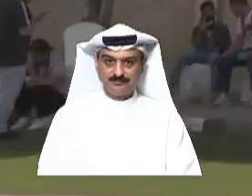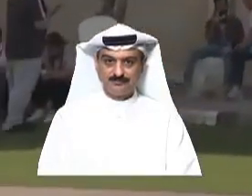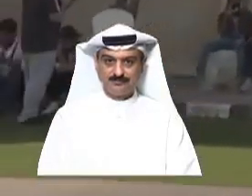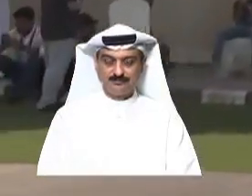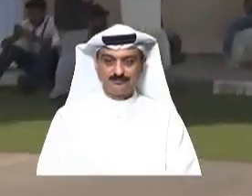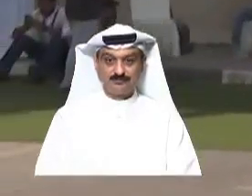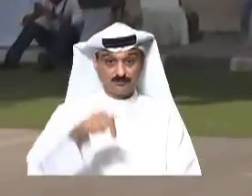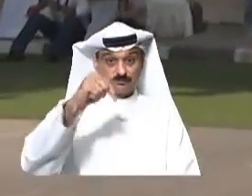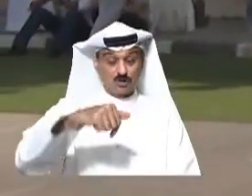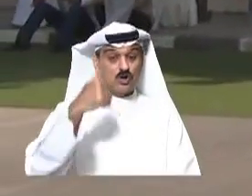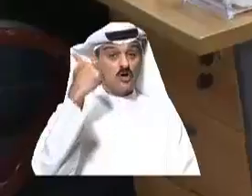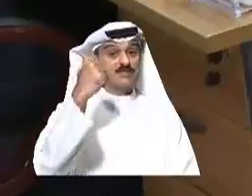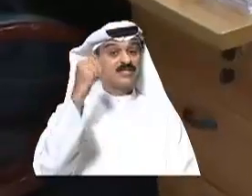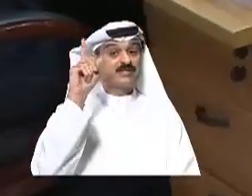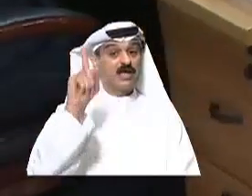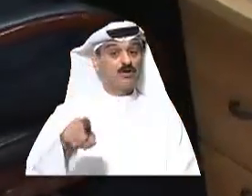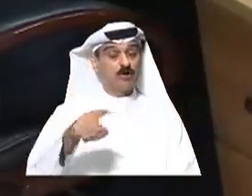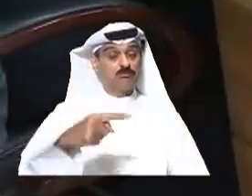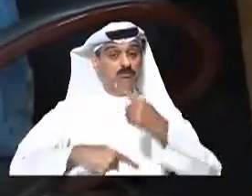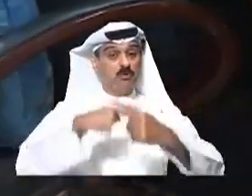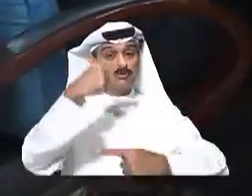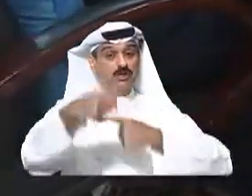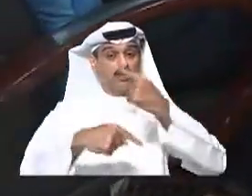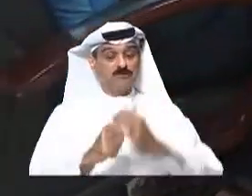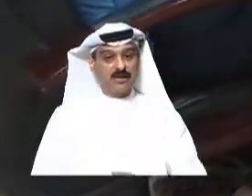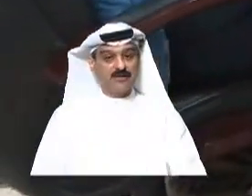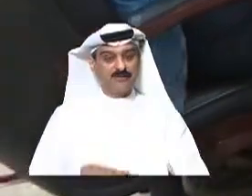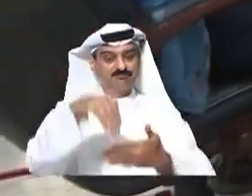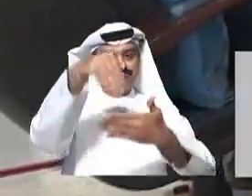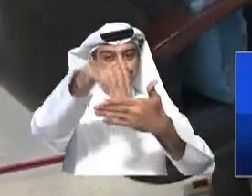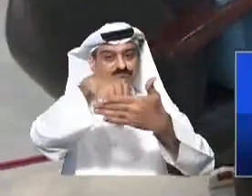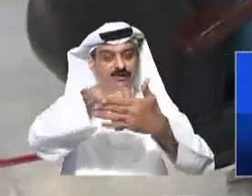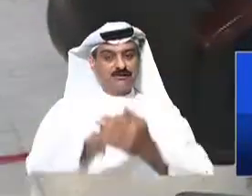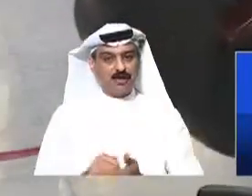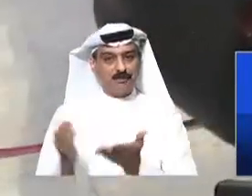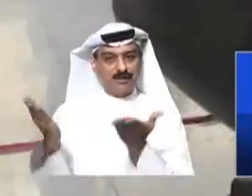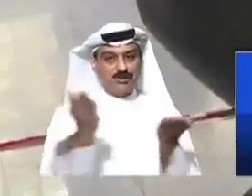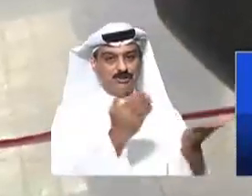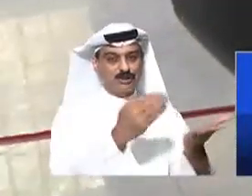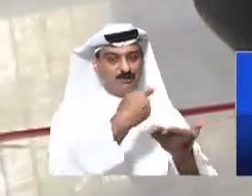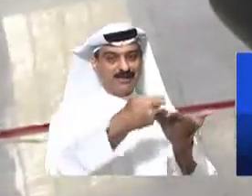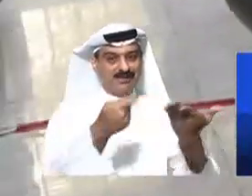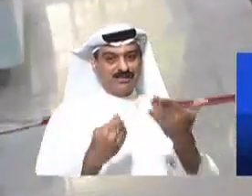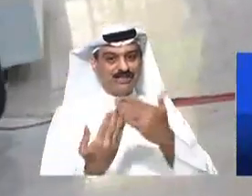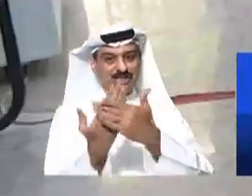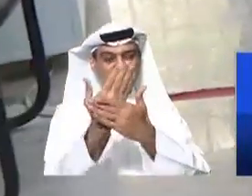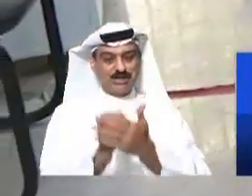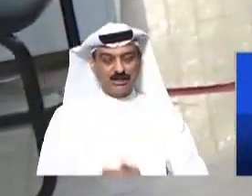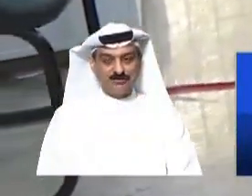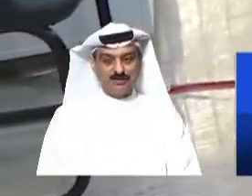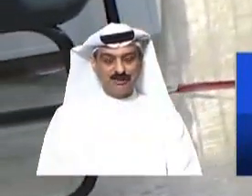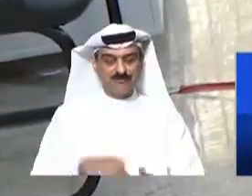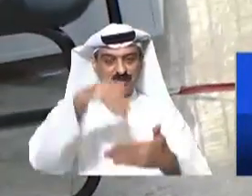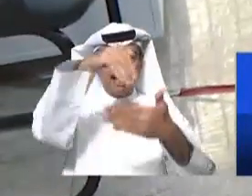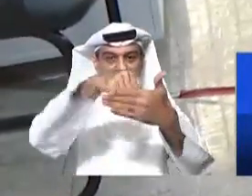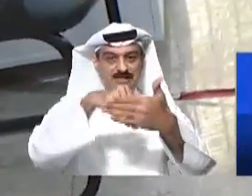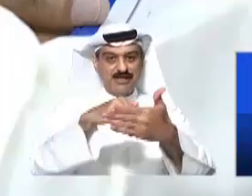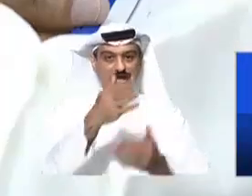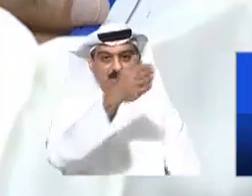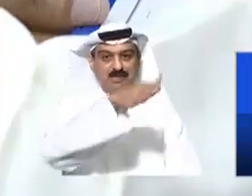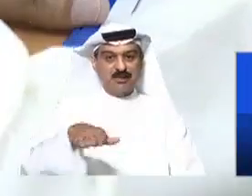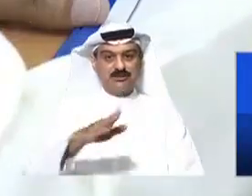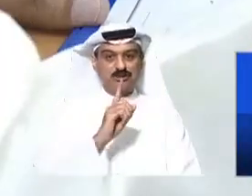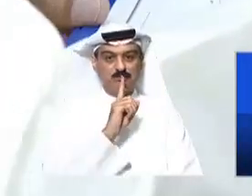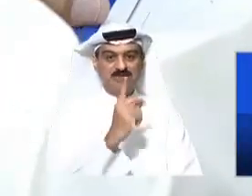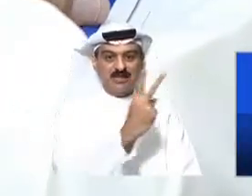لليوم السادس على التوالي تواصل إدارة شؤون الانتخابات استقبال مرشحي انتخابات مجلس الأمة